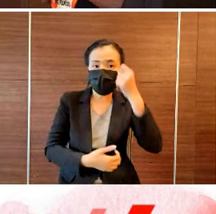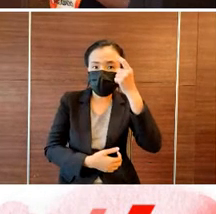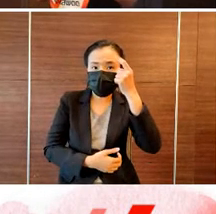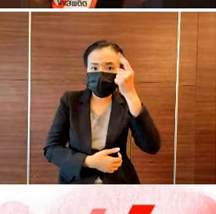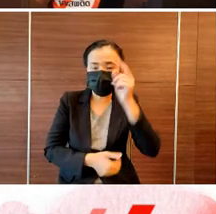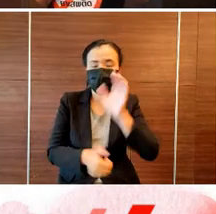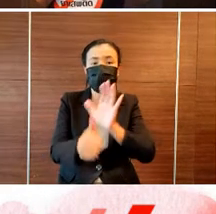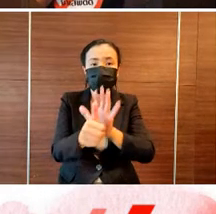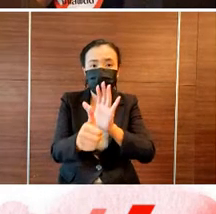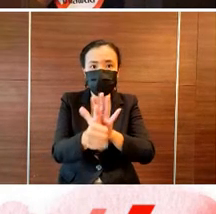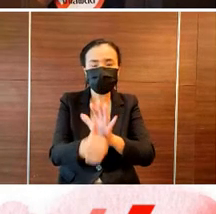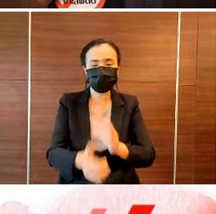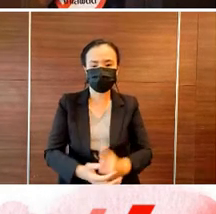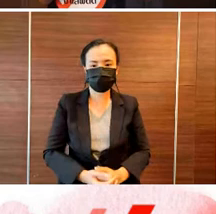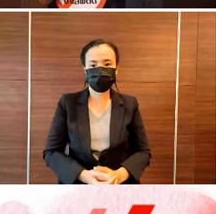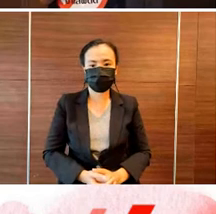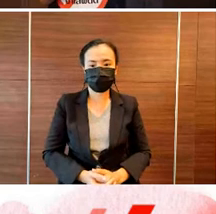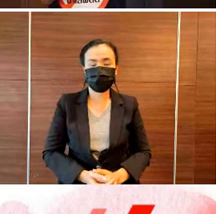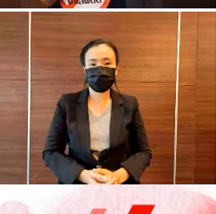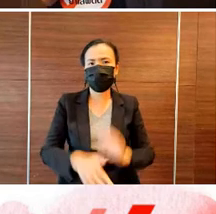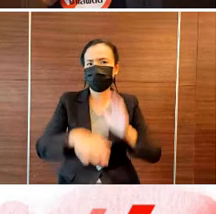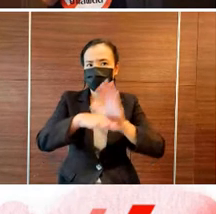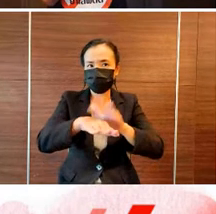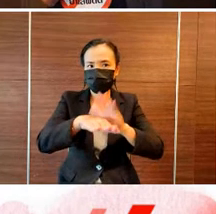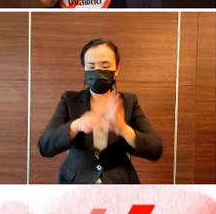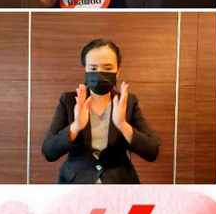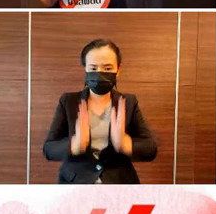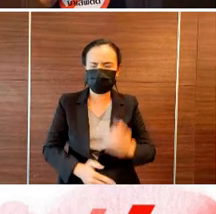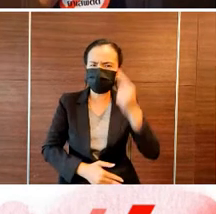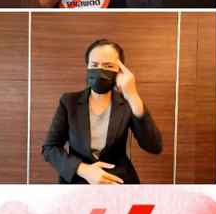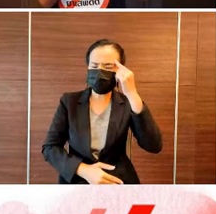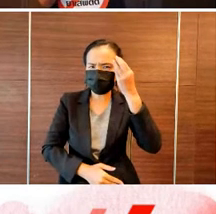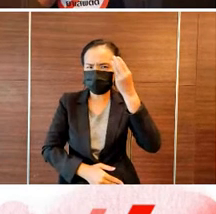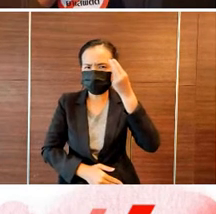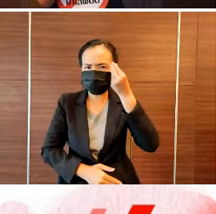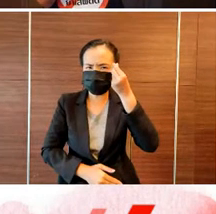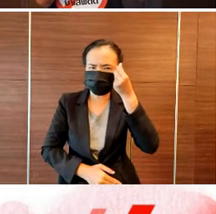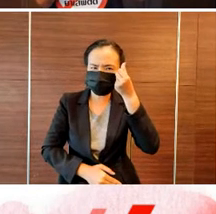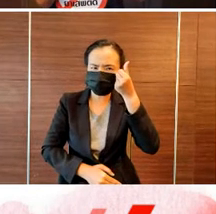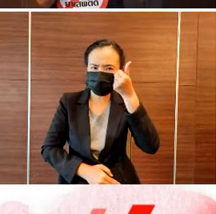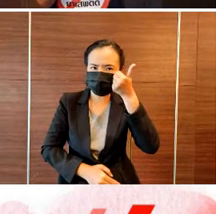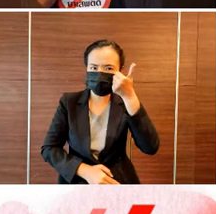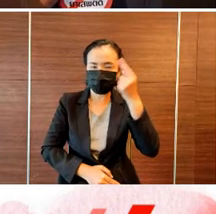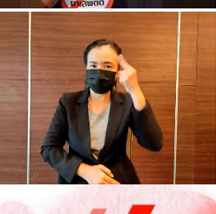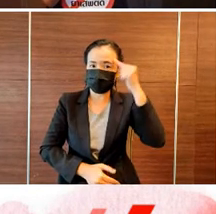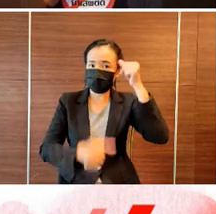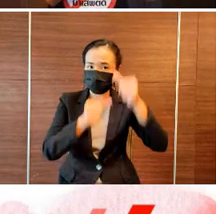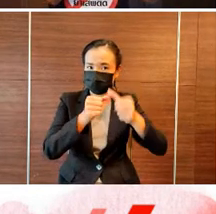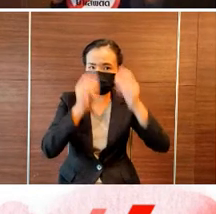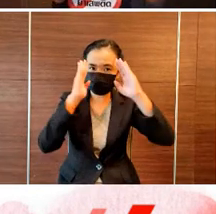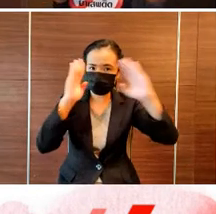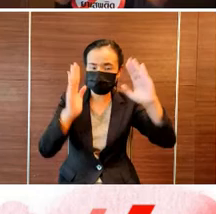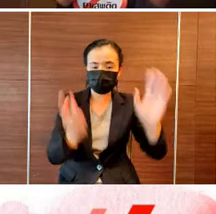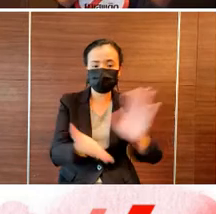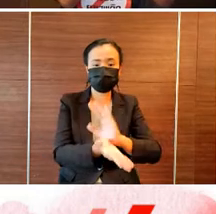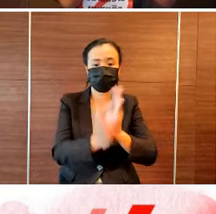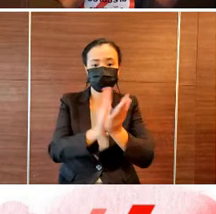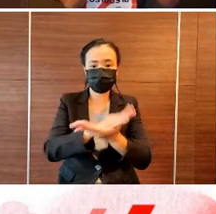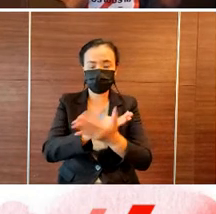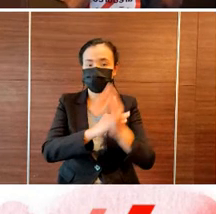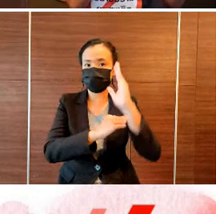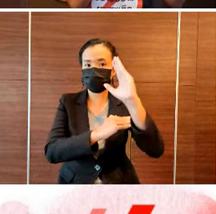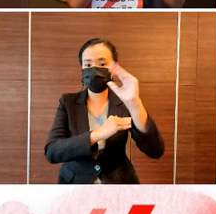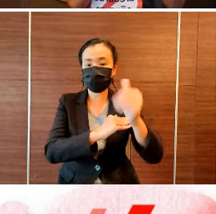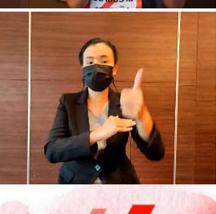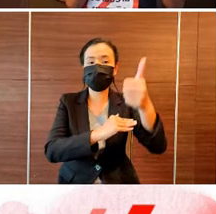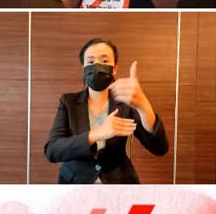หรือ empathy ค่ะชักชวนให้มนุษย์มองเหตุการณ์อย่างคุ้นคิดตรึกตรองเป็นบทเรียนที่เปลี่ยนแปลงเราไปสู่สังคมที่ดีขึ้นในระยะยาว